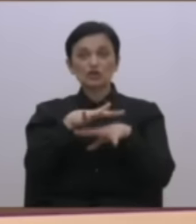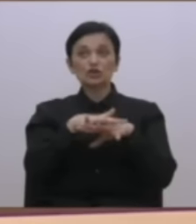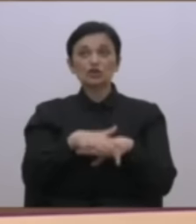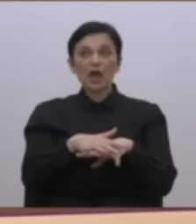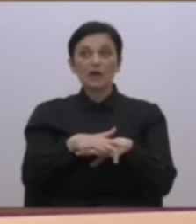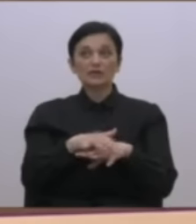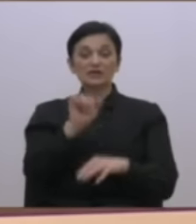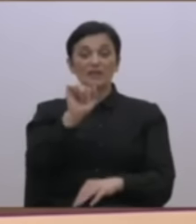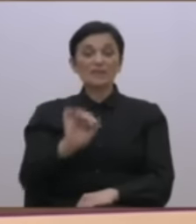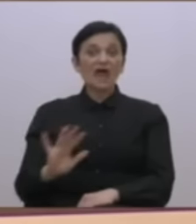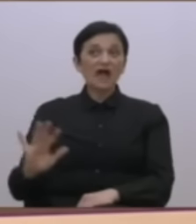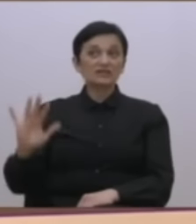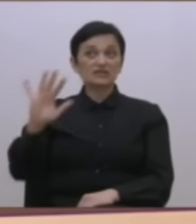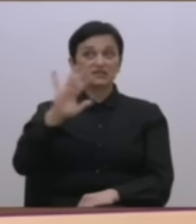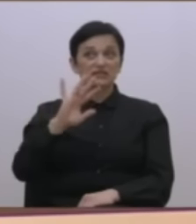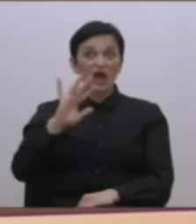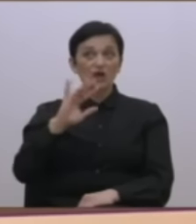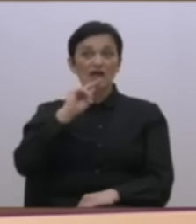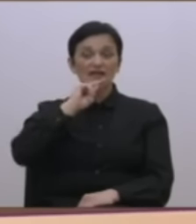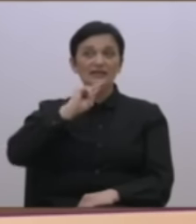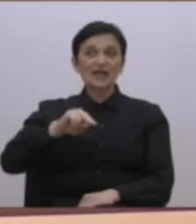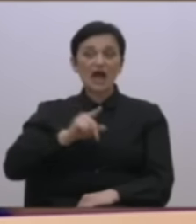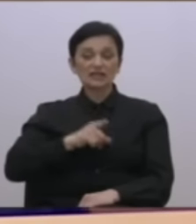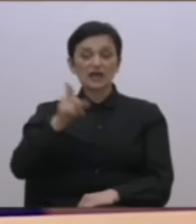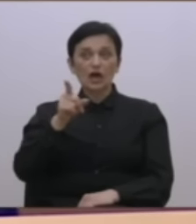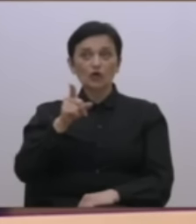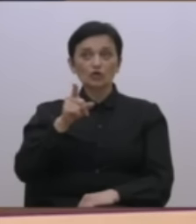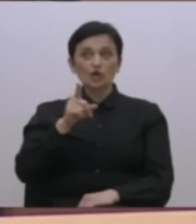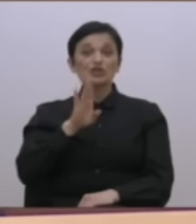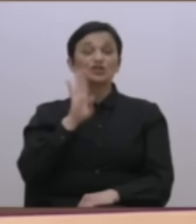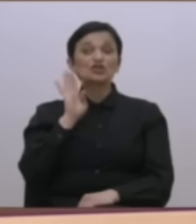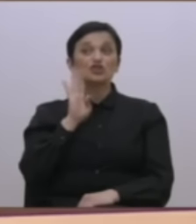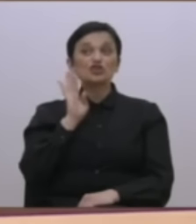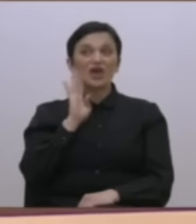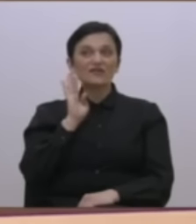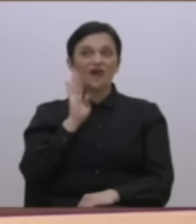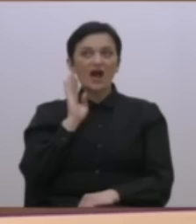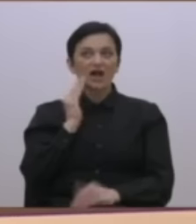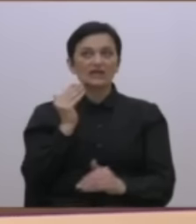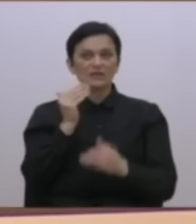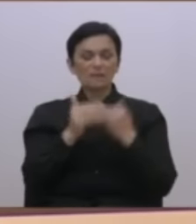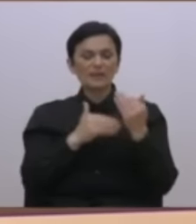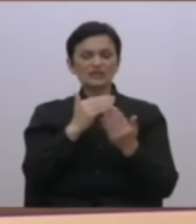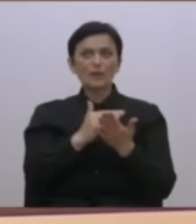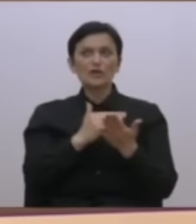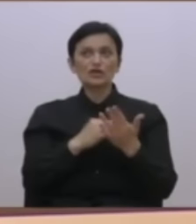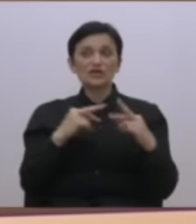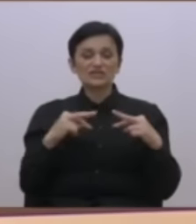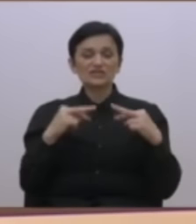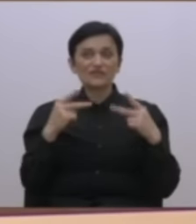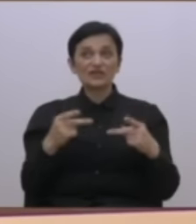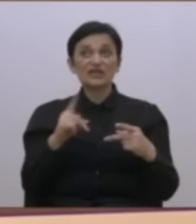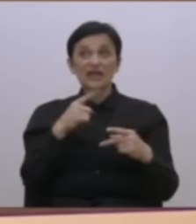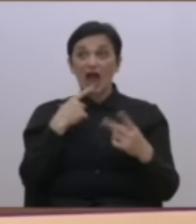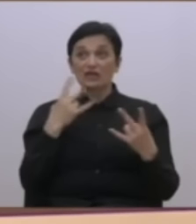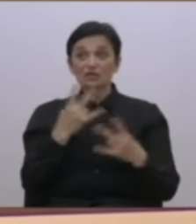mteli dasavleti daadanashaula Shevardnadzis ase vtkvat tsarmatebuli rezhimis tsvlebashi, ratkma